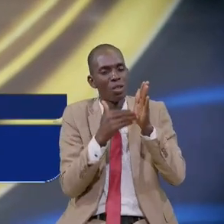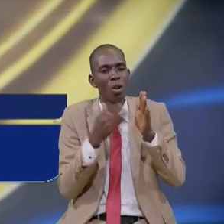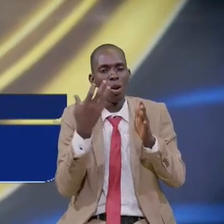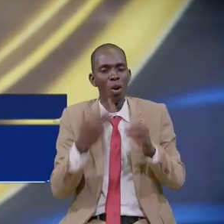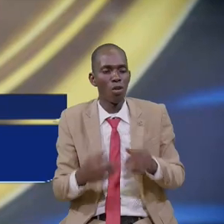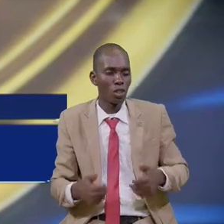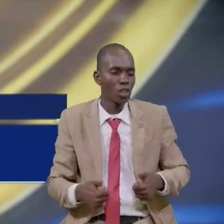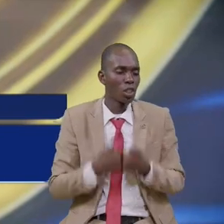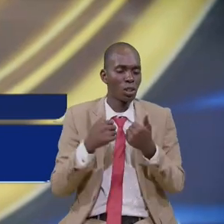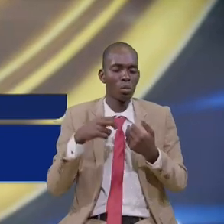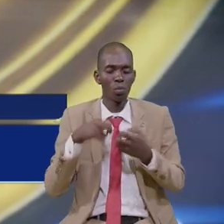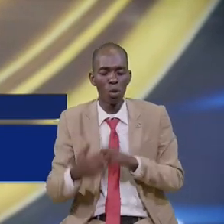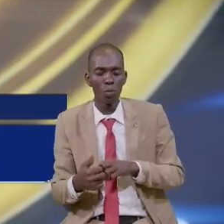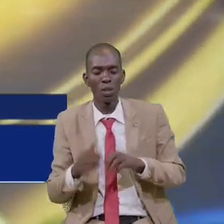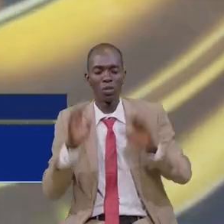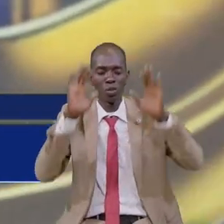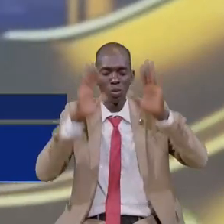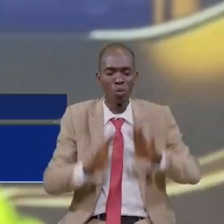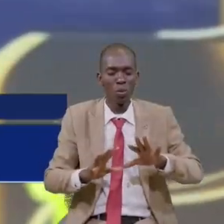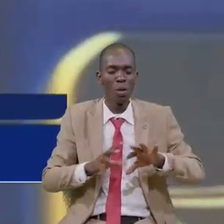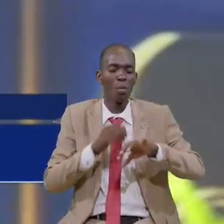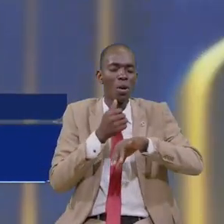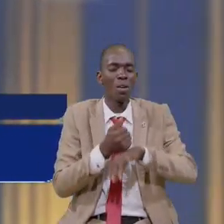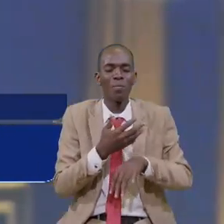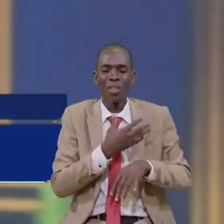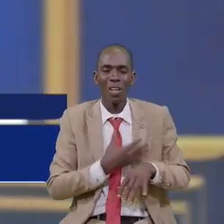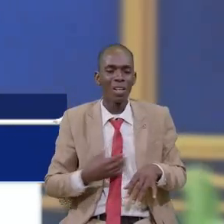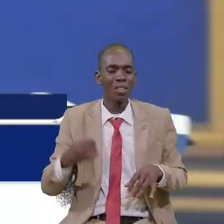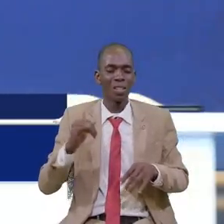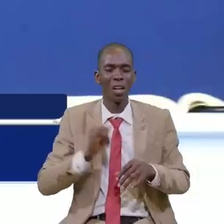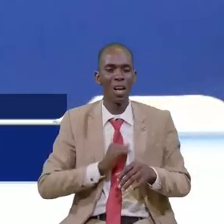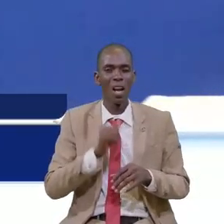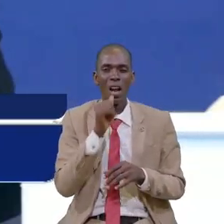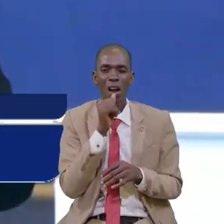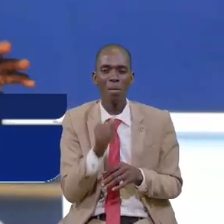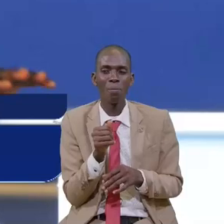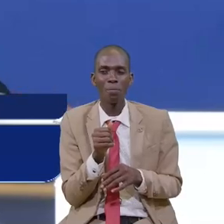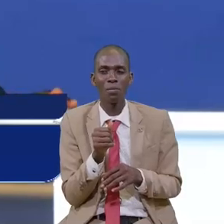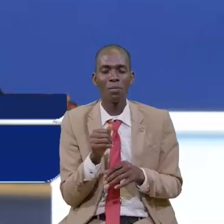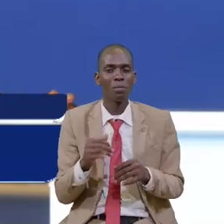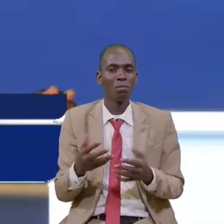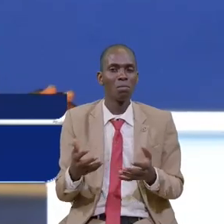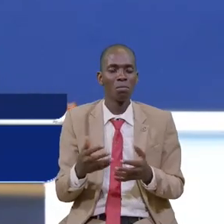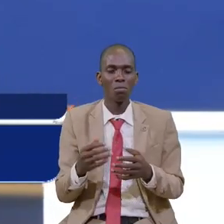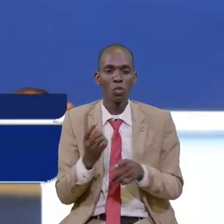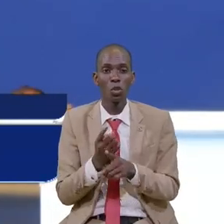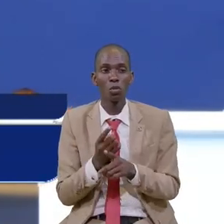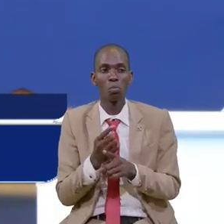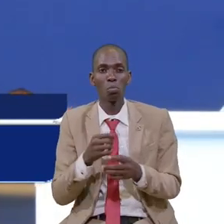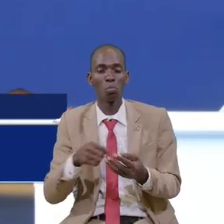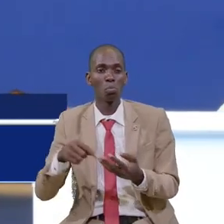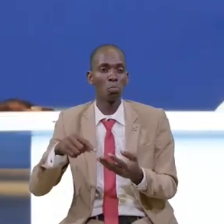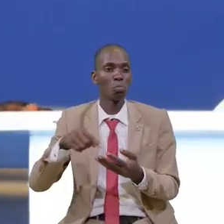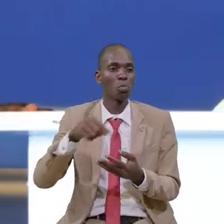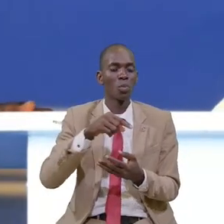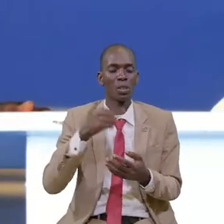défis, problèmes. Je pleure et je tourne en rond autour des montagnes. Je tourne en rond, je tourne en rond. Où est-ce que ça